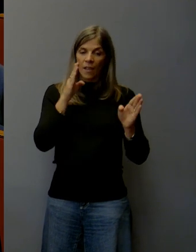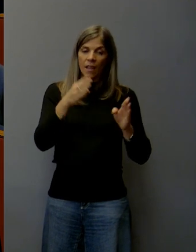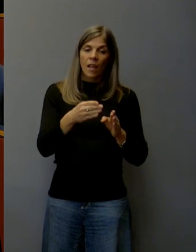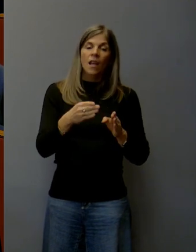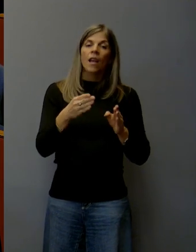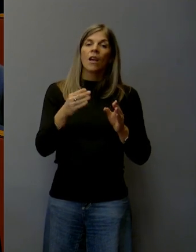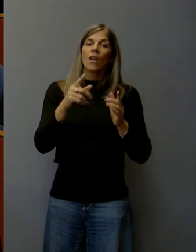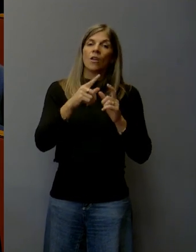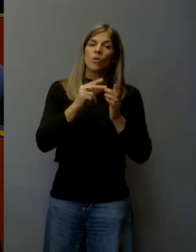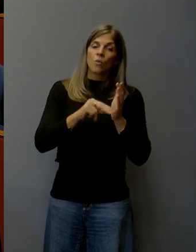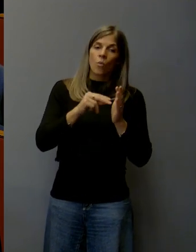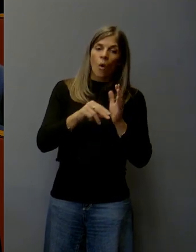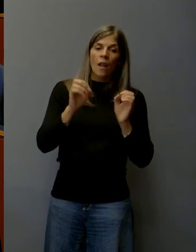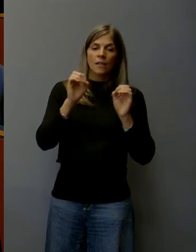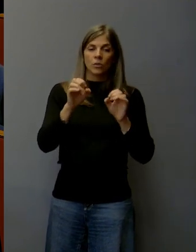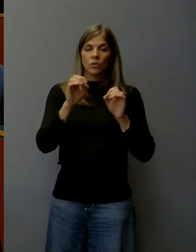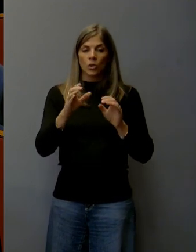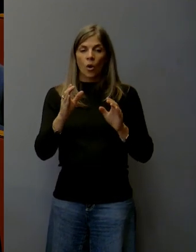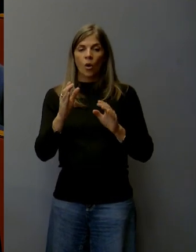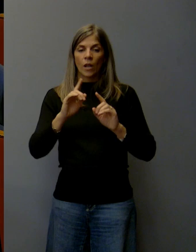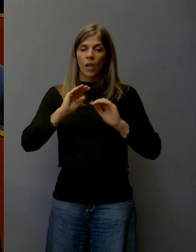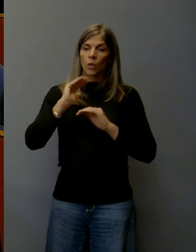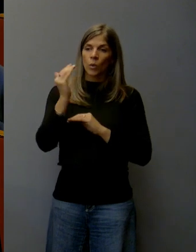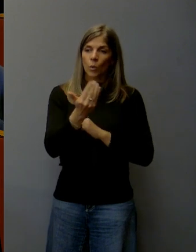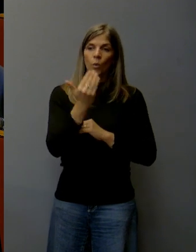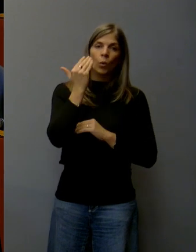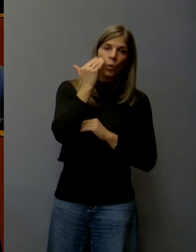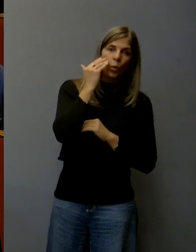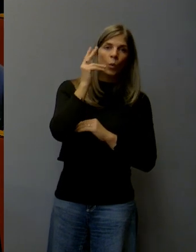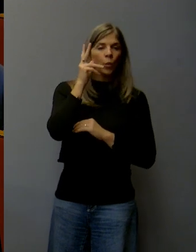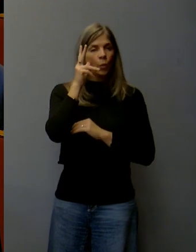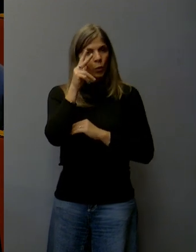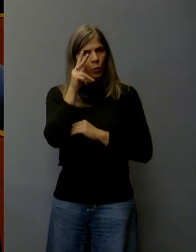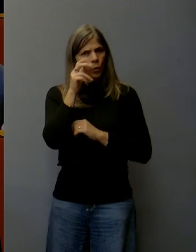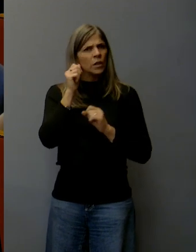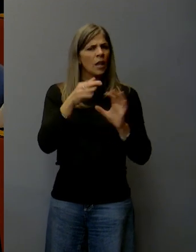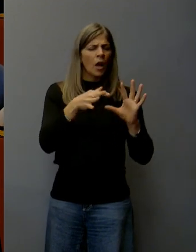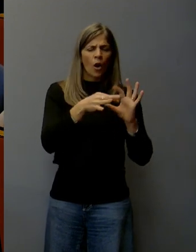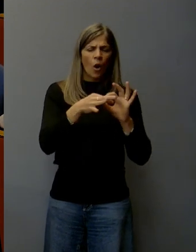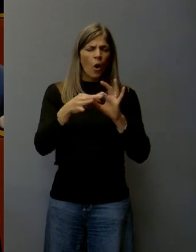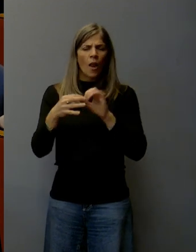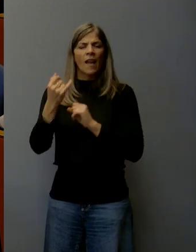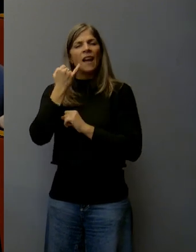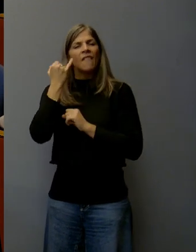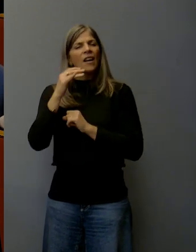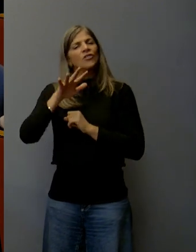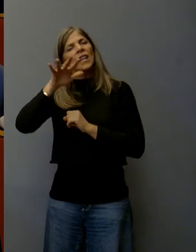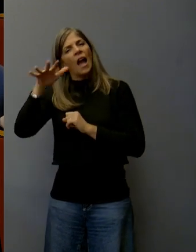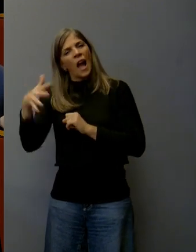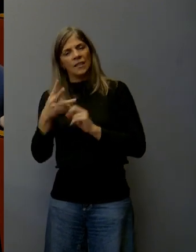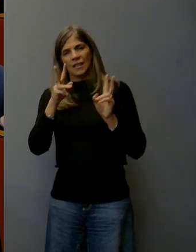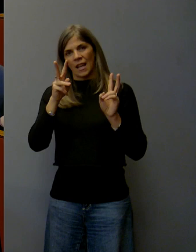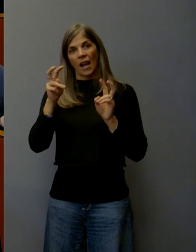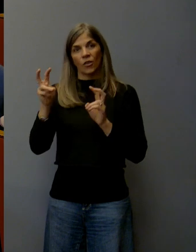tutte si collega facilmente a tutti gli altri capitoli e tutti gli altri paragrafi delle mie programmatiche e agli obiettivi che